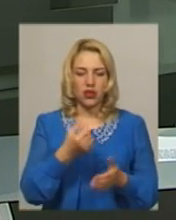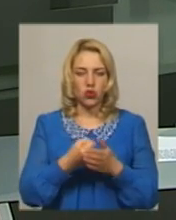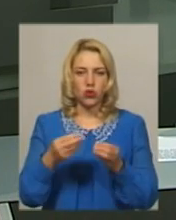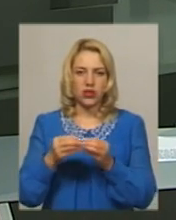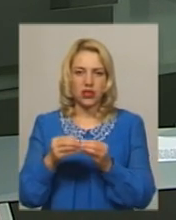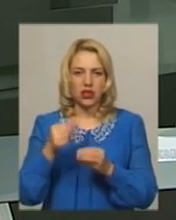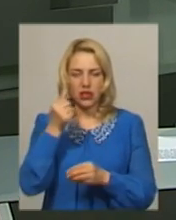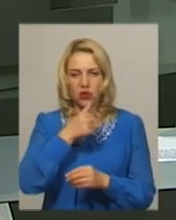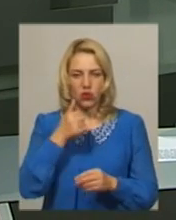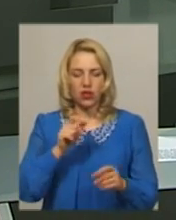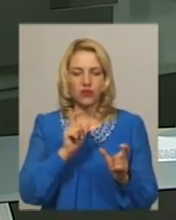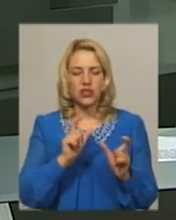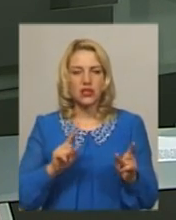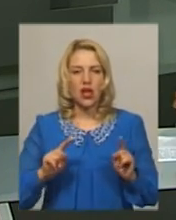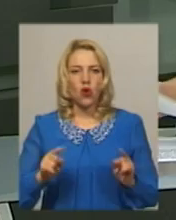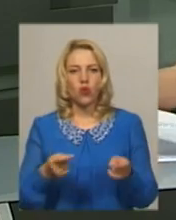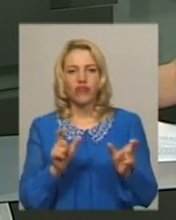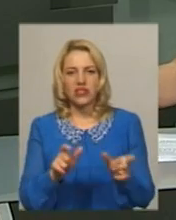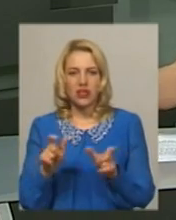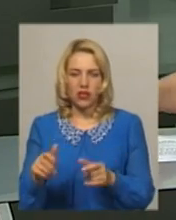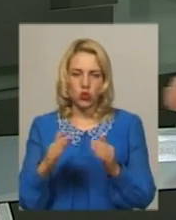10 років з конфіскацією майна.